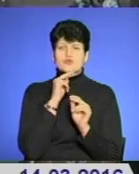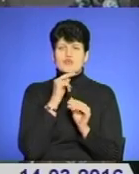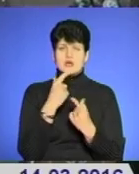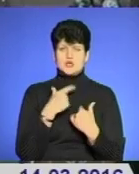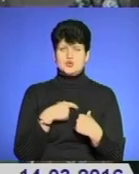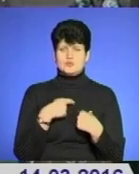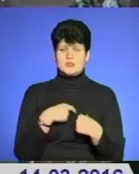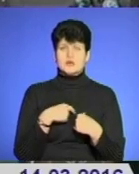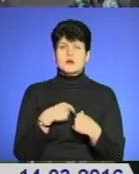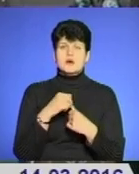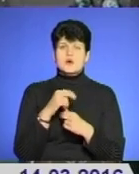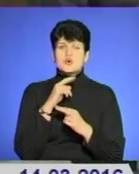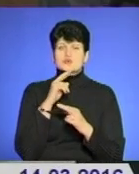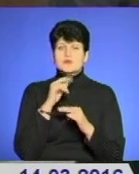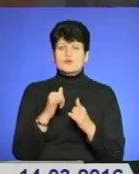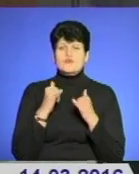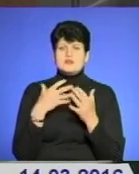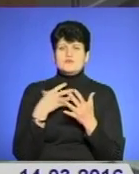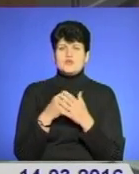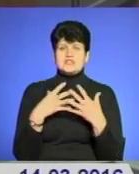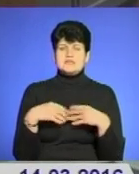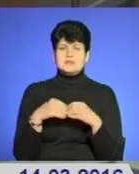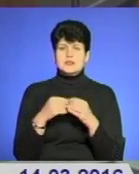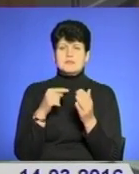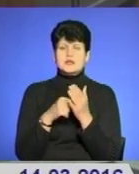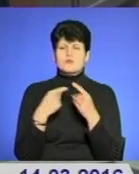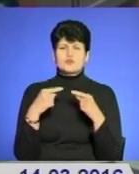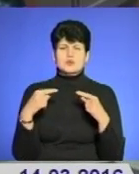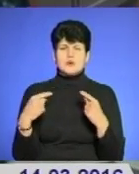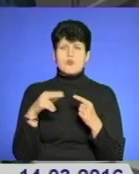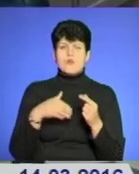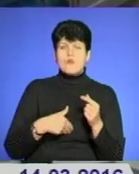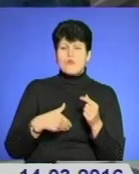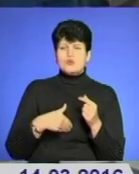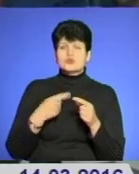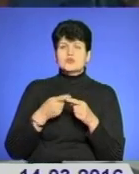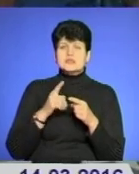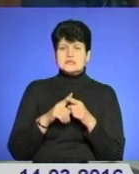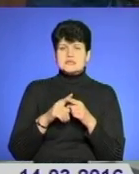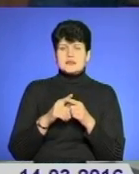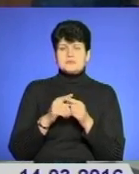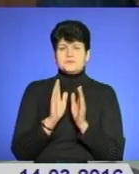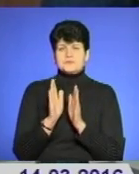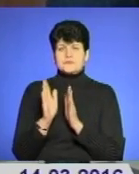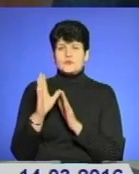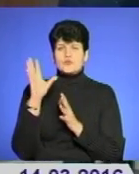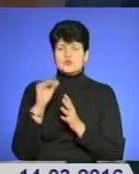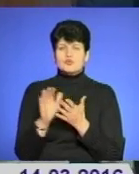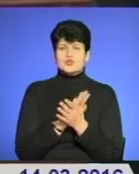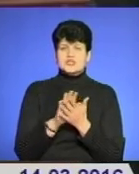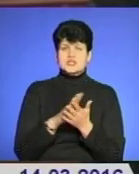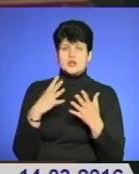себе, особливої уваги на свою сім'ю. Мета будь-якого посту, каже отець Євген Флейста, це помірність усьому. Очищення душі